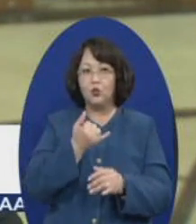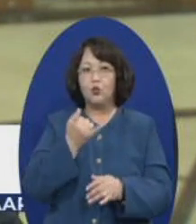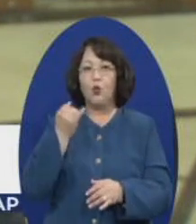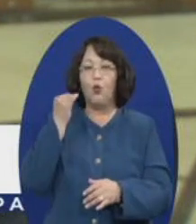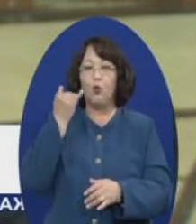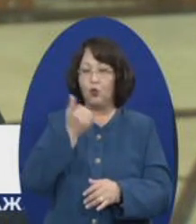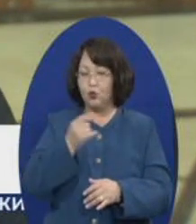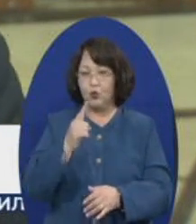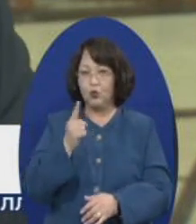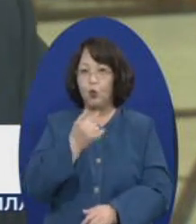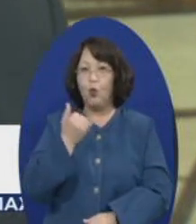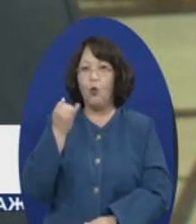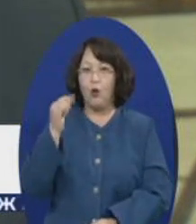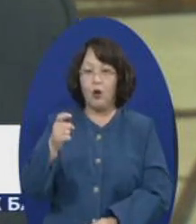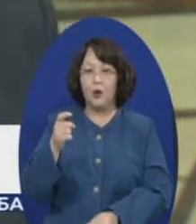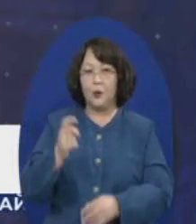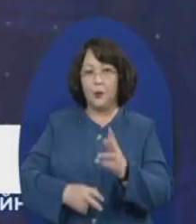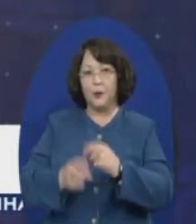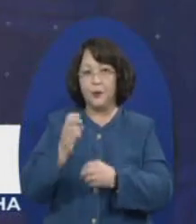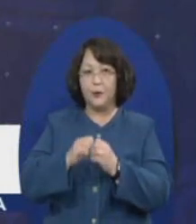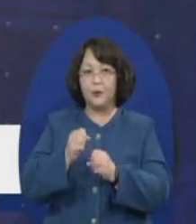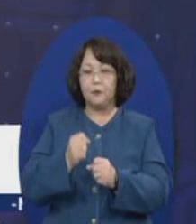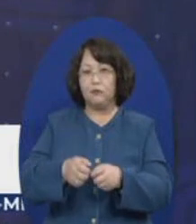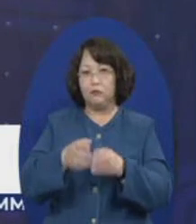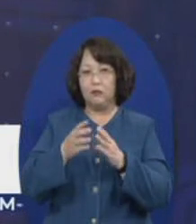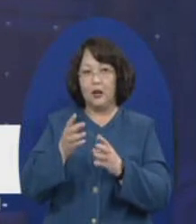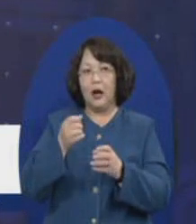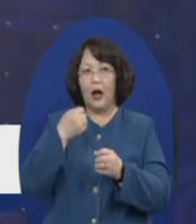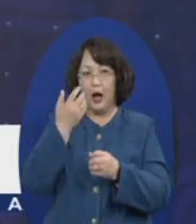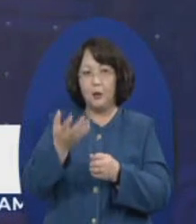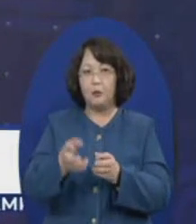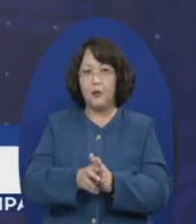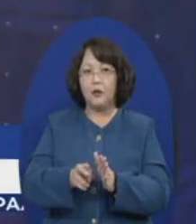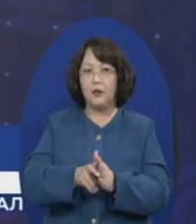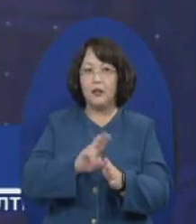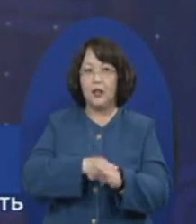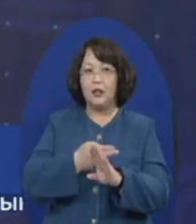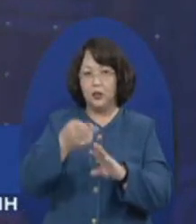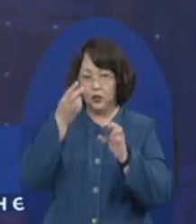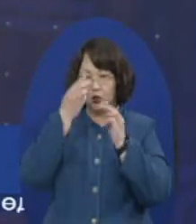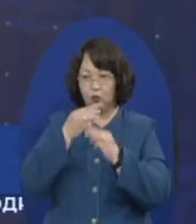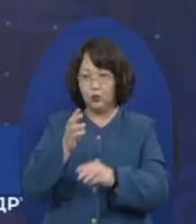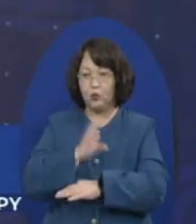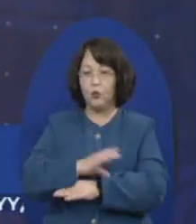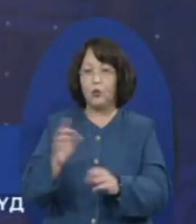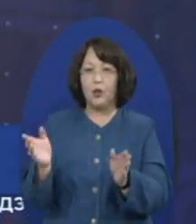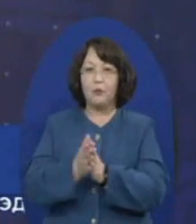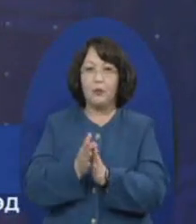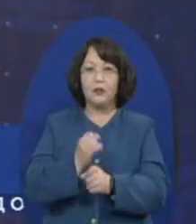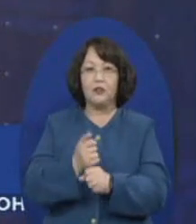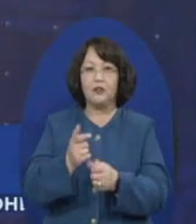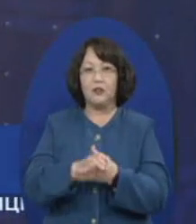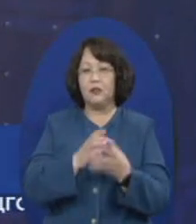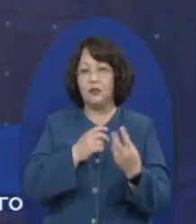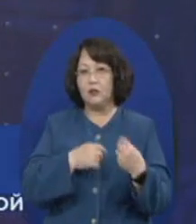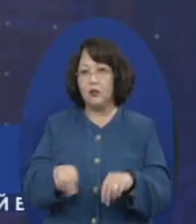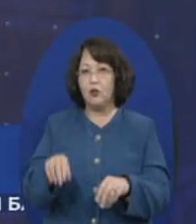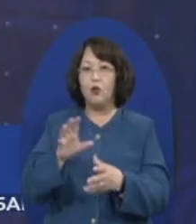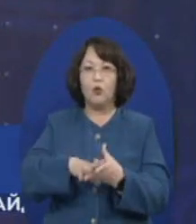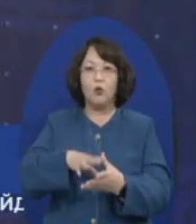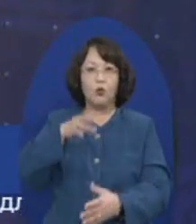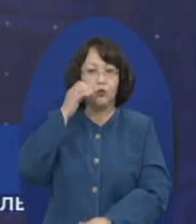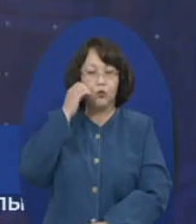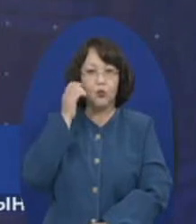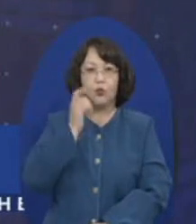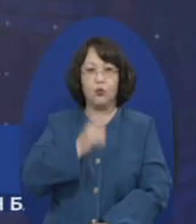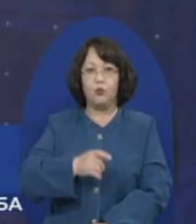үйлдвэр байж болох юма гэдэг хувилбарыг өнөөдөр ярьж байна. Дархны ашиглах технологийн сургалтад хамтран ажиллах гэж байгуулад одоо оюутан болон